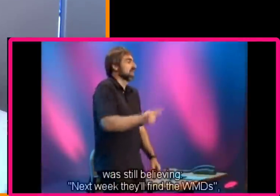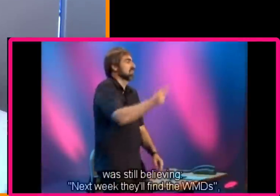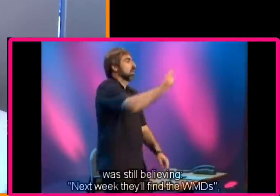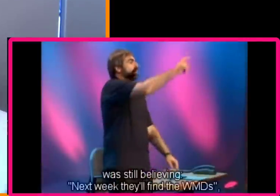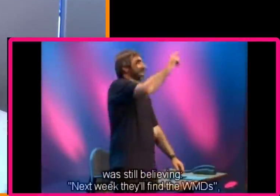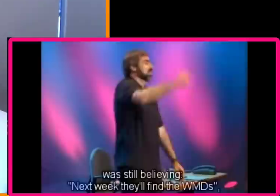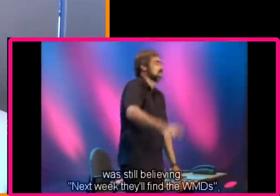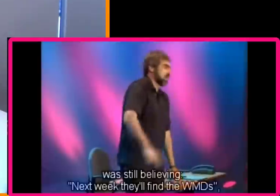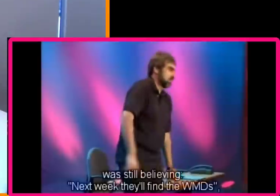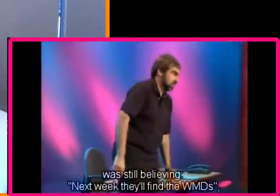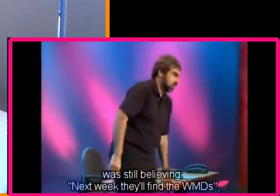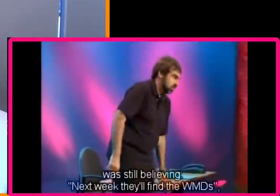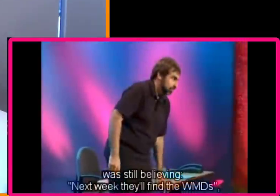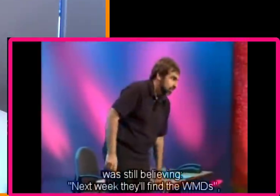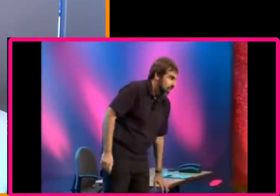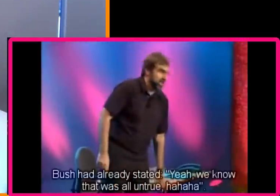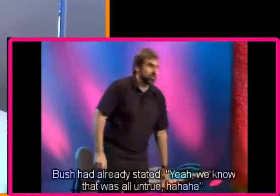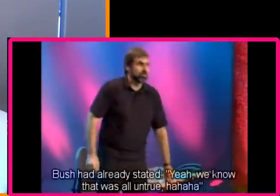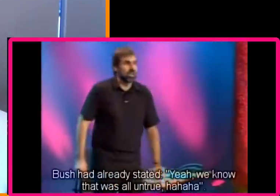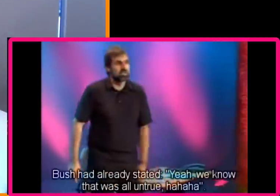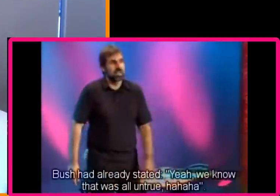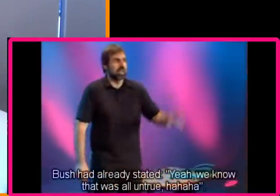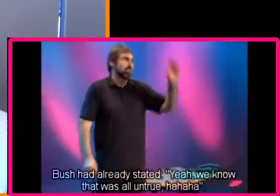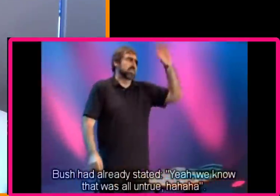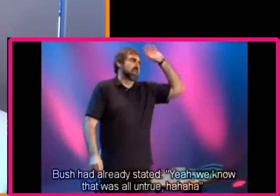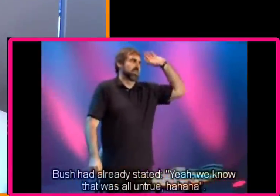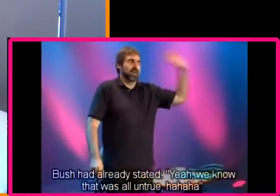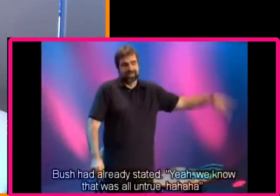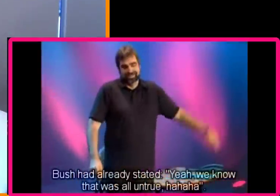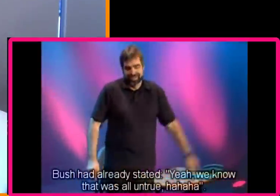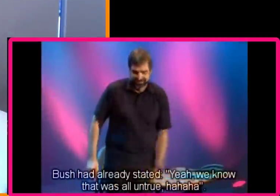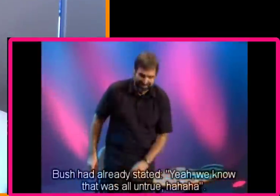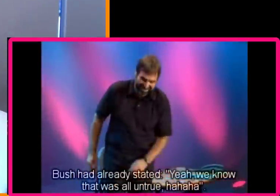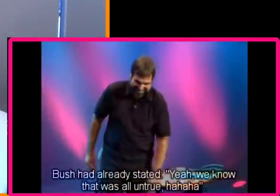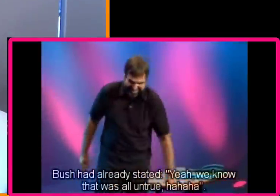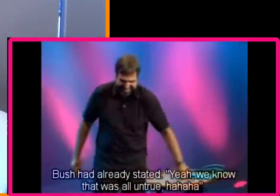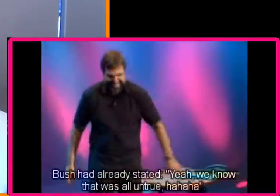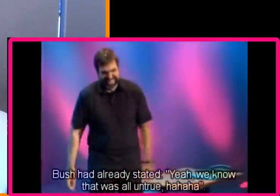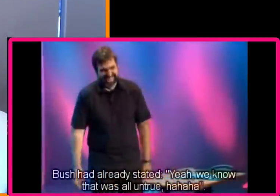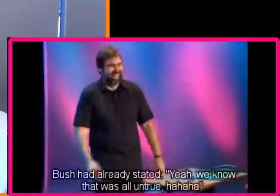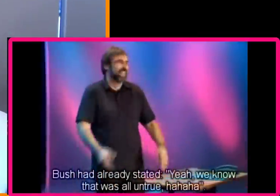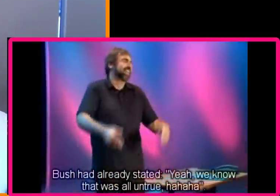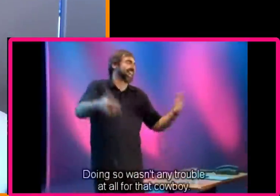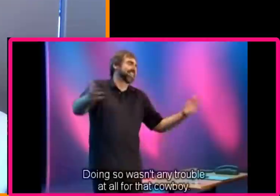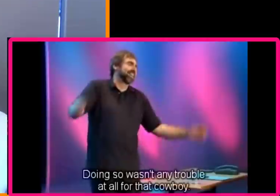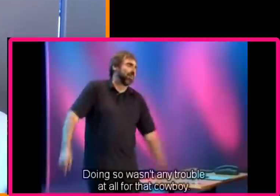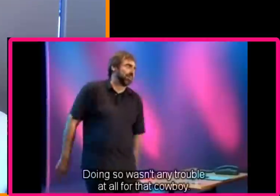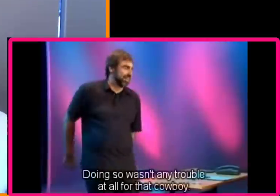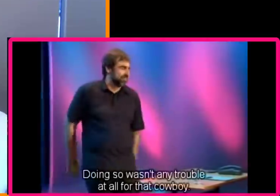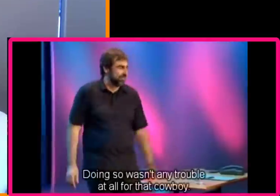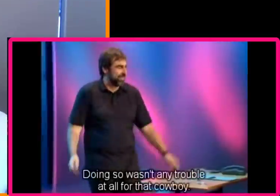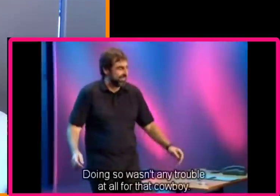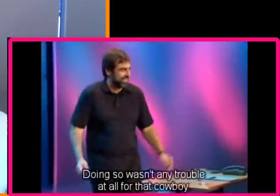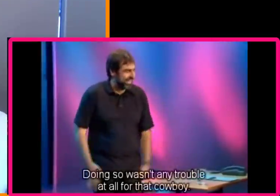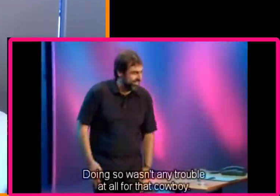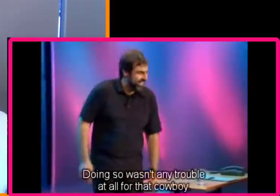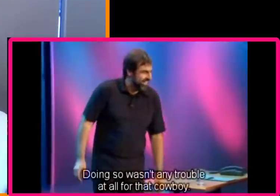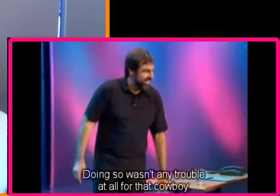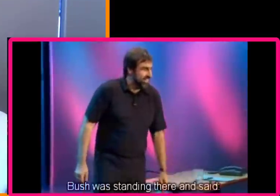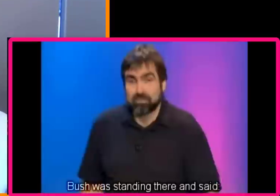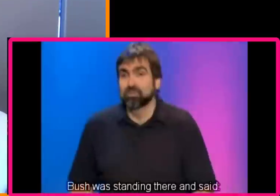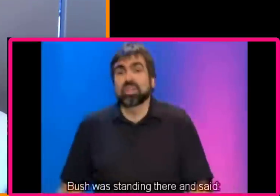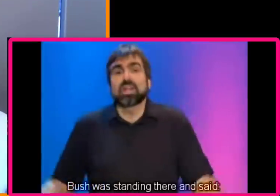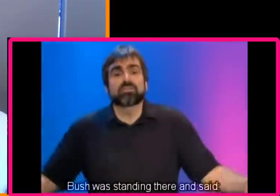glaubte nächste woche finden sie die massenvernichtungswaffen hatte muss schon längst gesagt ja wir wissen ja das war alles gar nicht weg kein problem mit ja